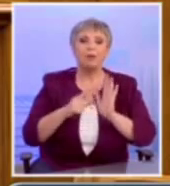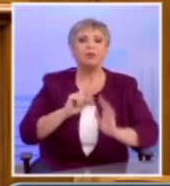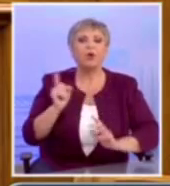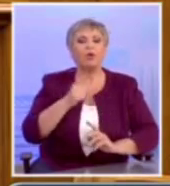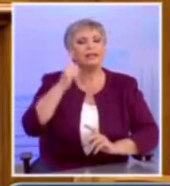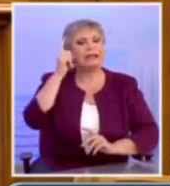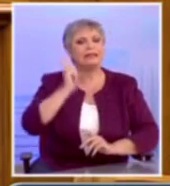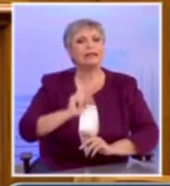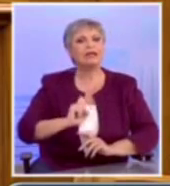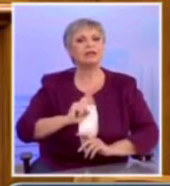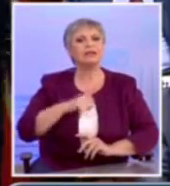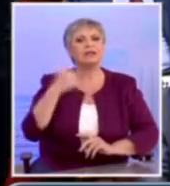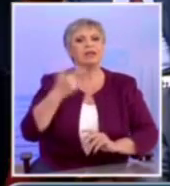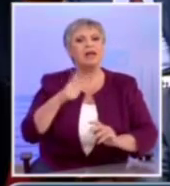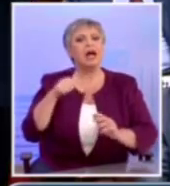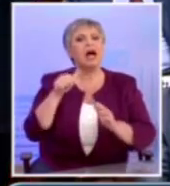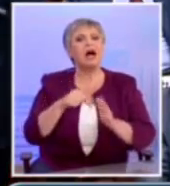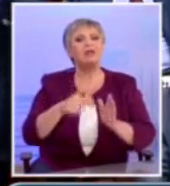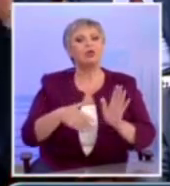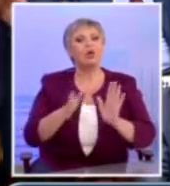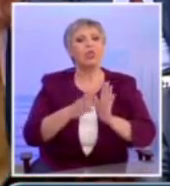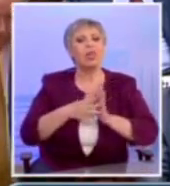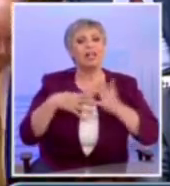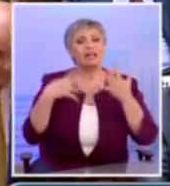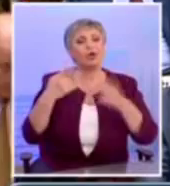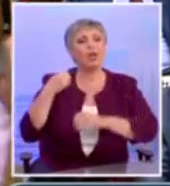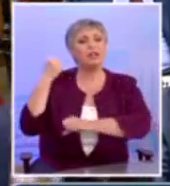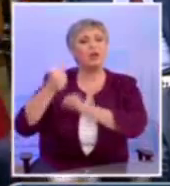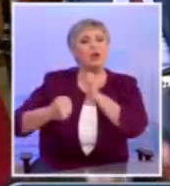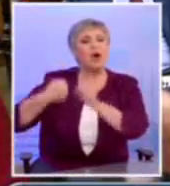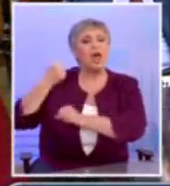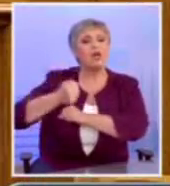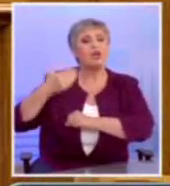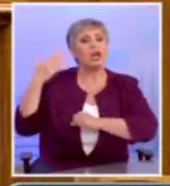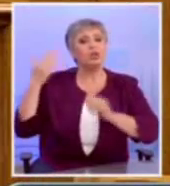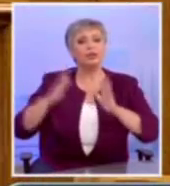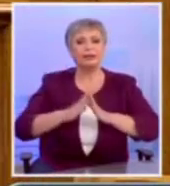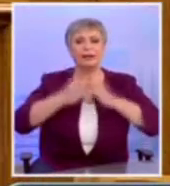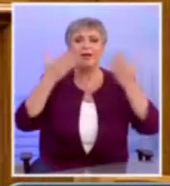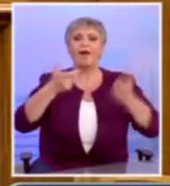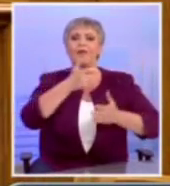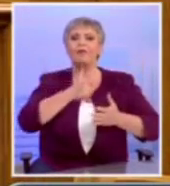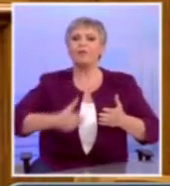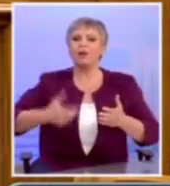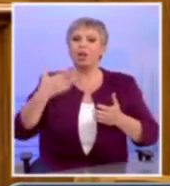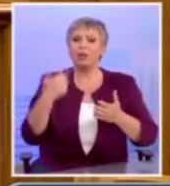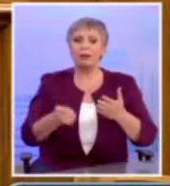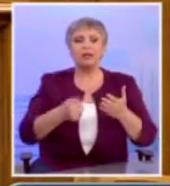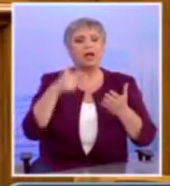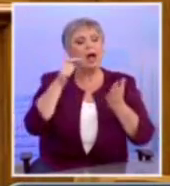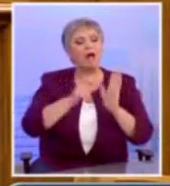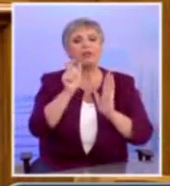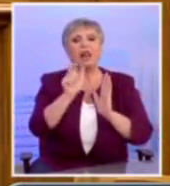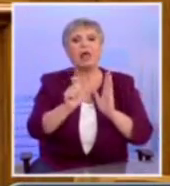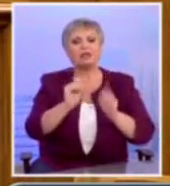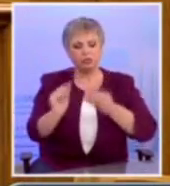ανάλυση της βίβλου στο 19ο αιώνα, που ψάχνανε οι Γερμανοί ερμηνευτές από πού